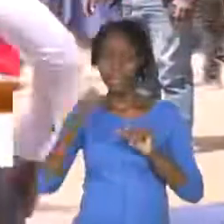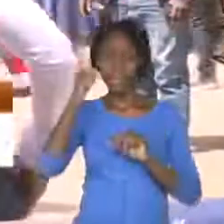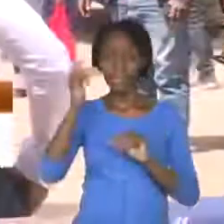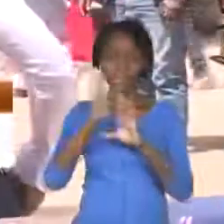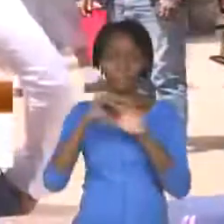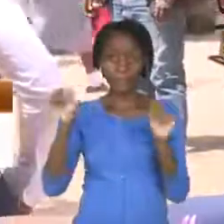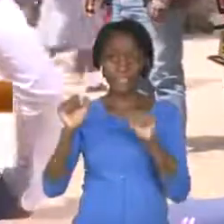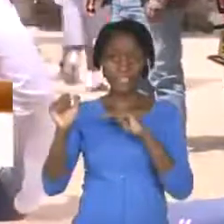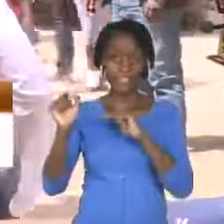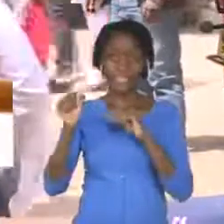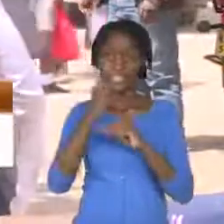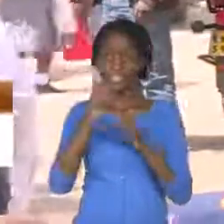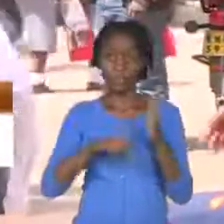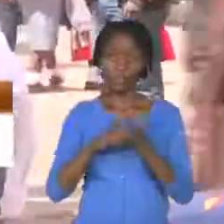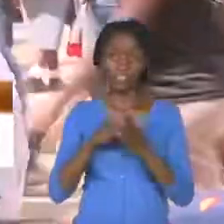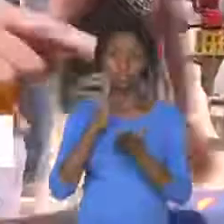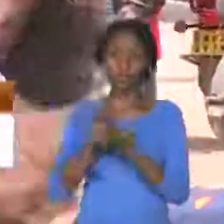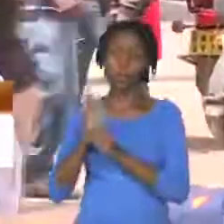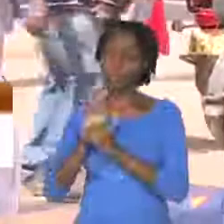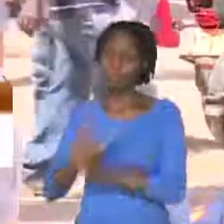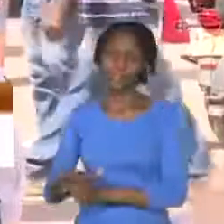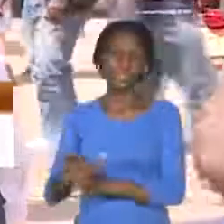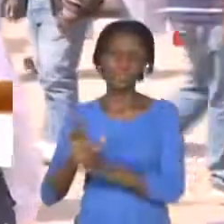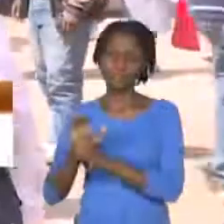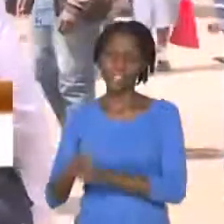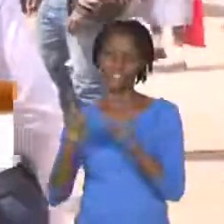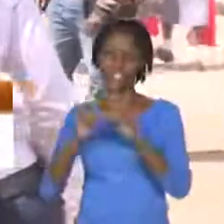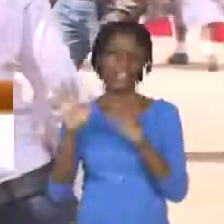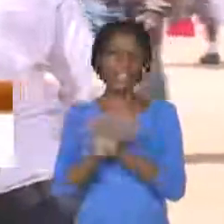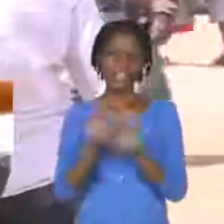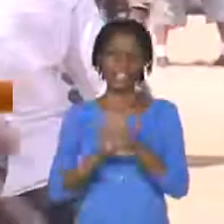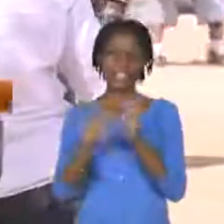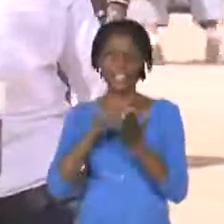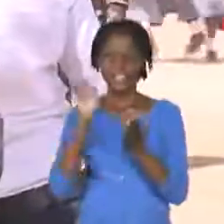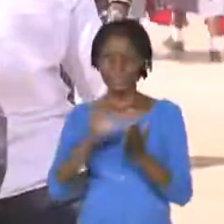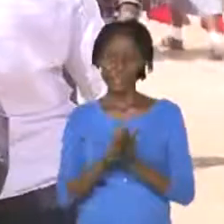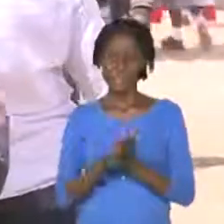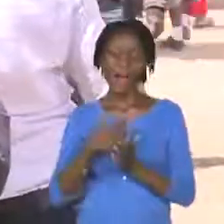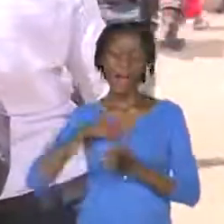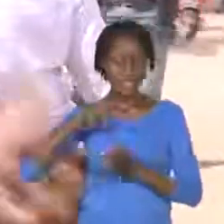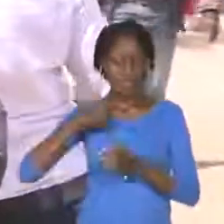rais mumwambia anatufinyilia na si ndio tulimweka hapo. Yes. Si ajiliweka, si ndio tulimweka.